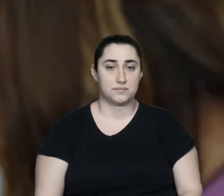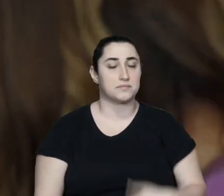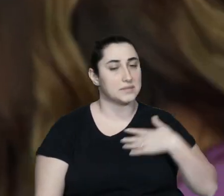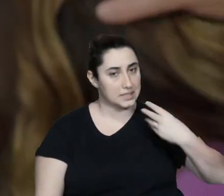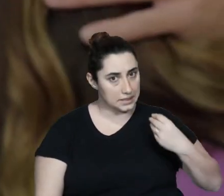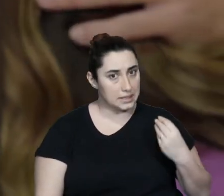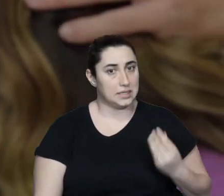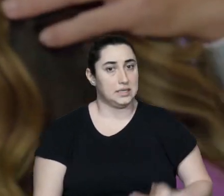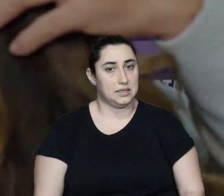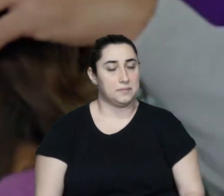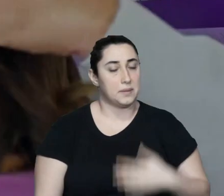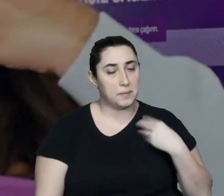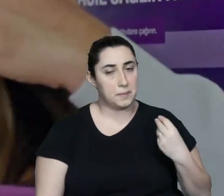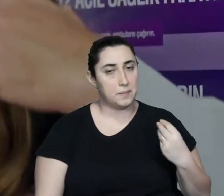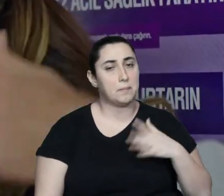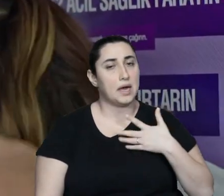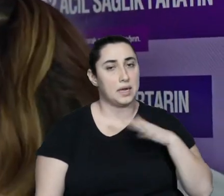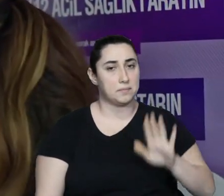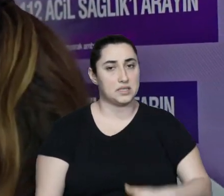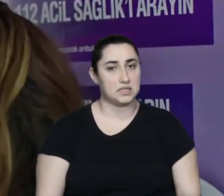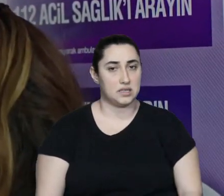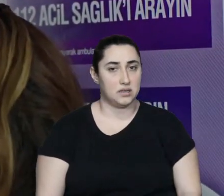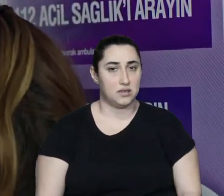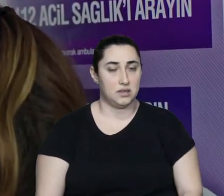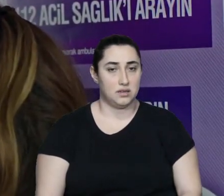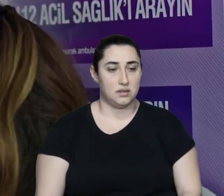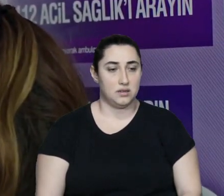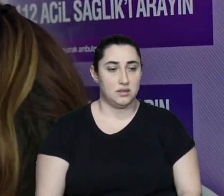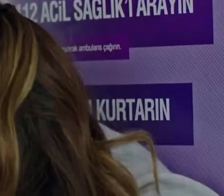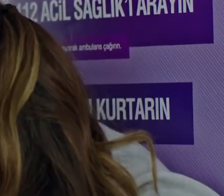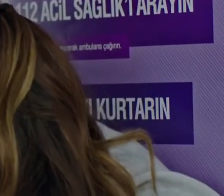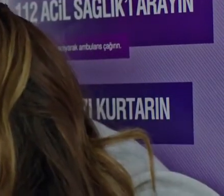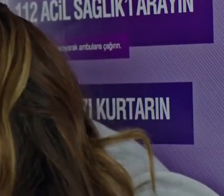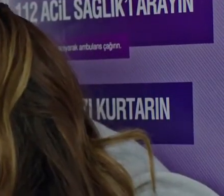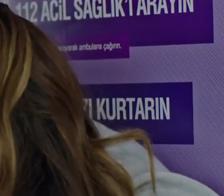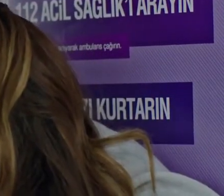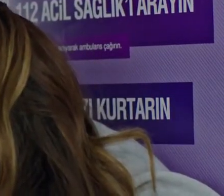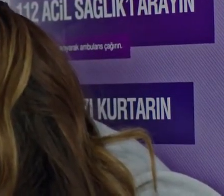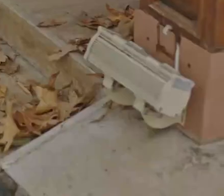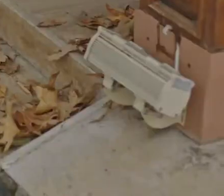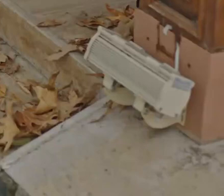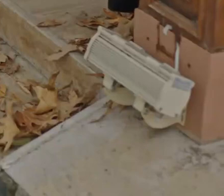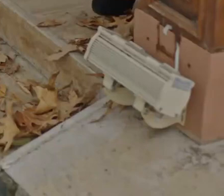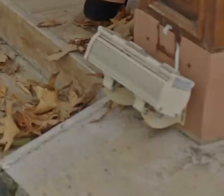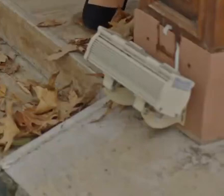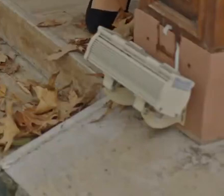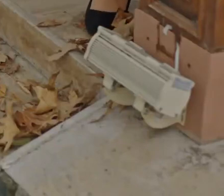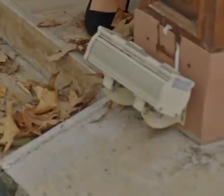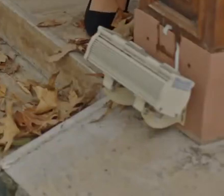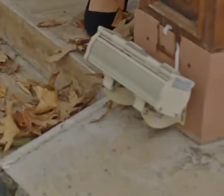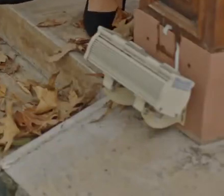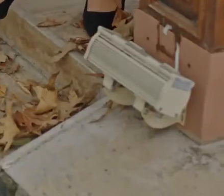misin? İyiyim tabii ki. İyiyim iyiyim, merak etme sen. Başını çekip omzuna yatırdı, kolunu ona doladı. Kuru yapraklar dökülmüş kapı